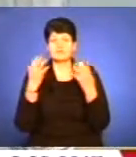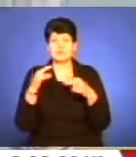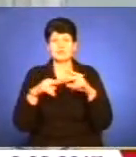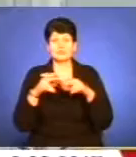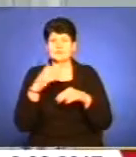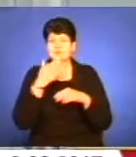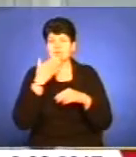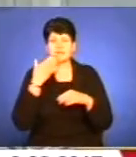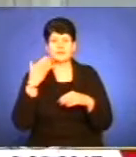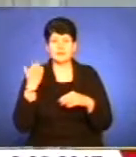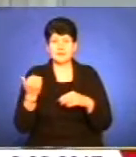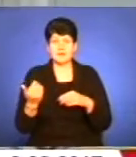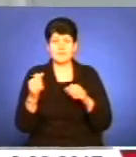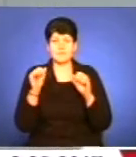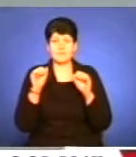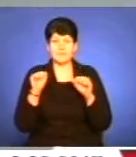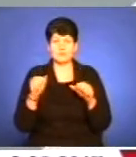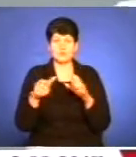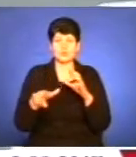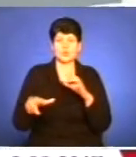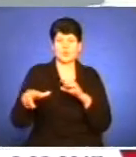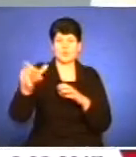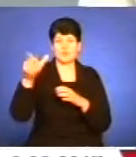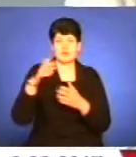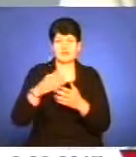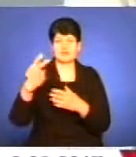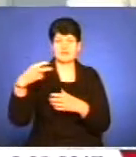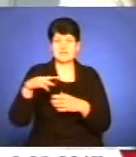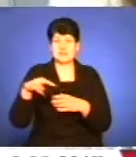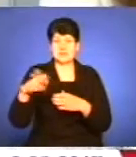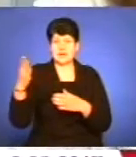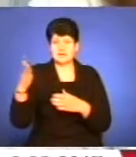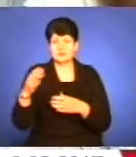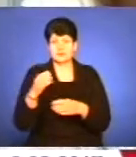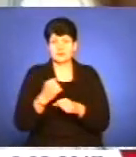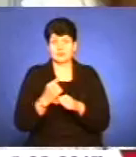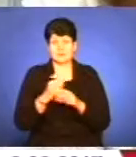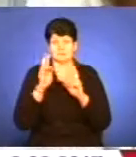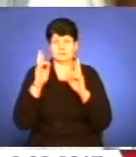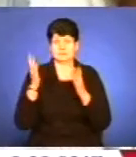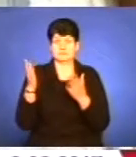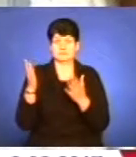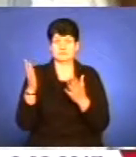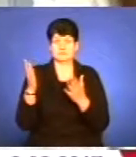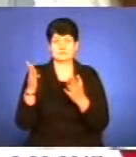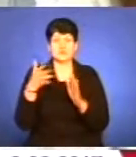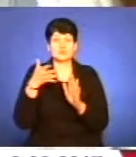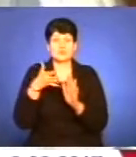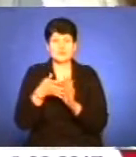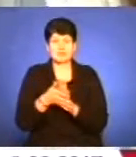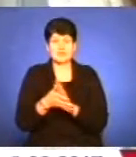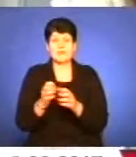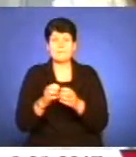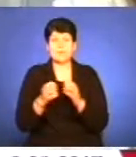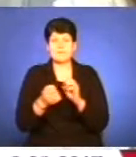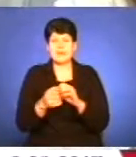встаємо, вопля, нова труба вверх виросла на 20 метрів, що робити ніхто не знає. Розумієте, проблема